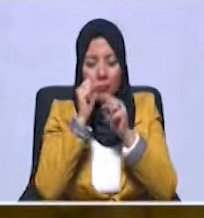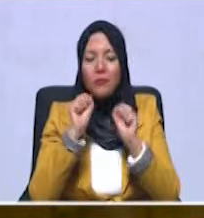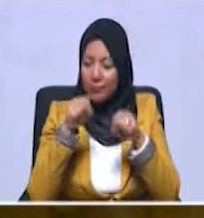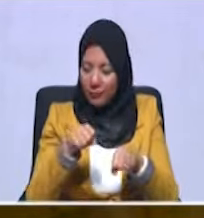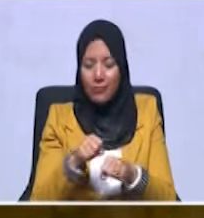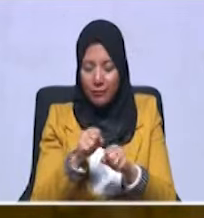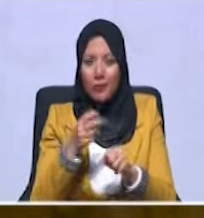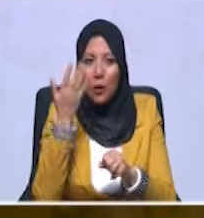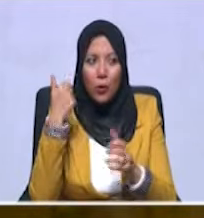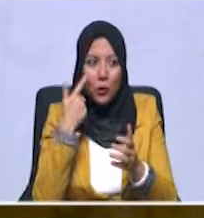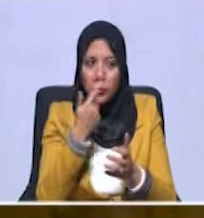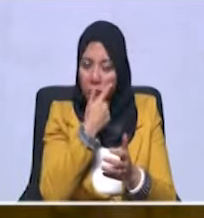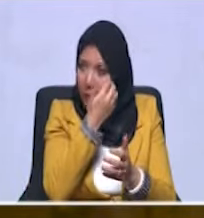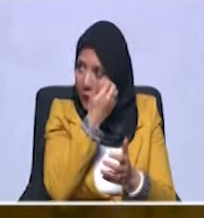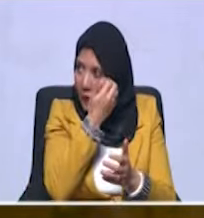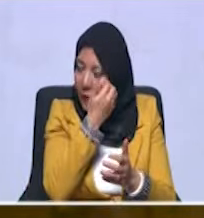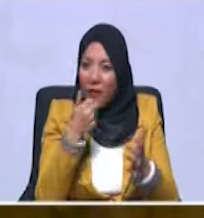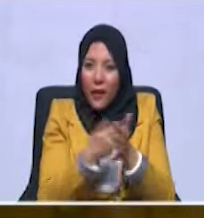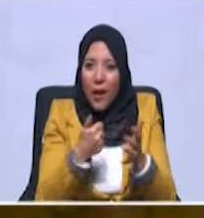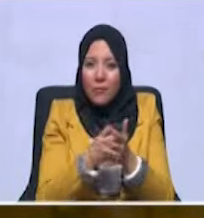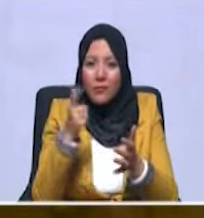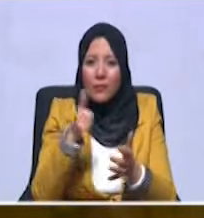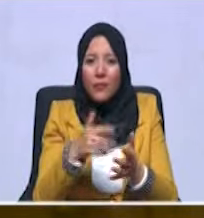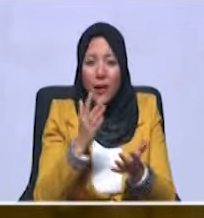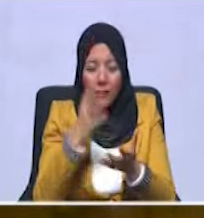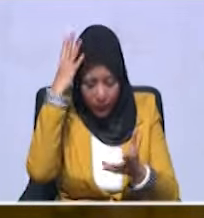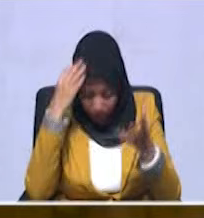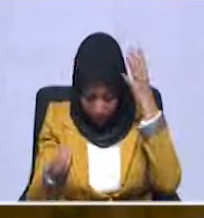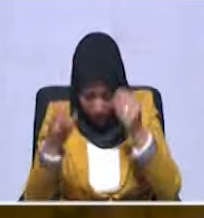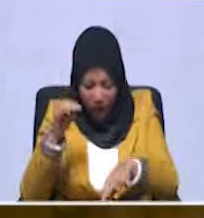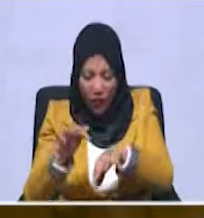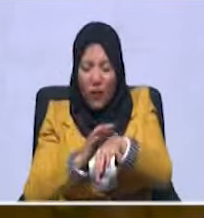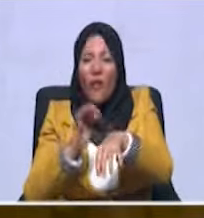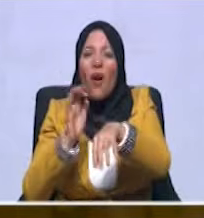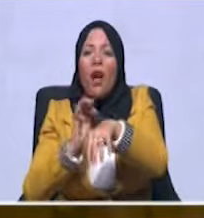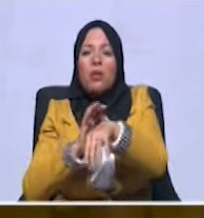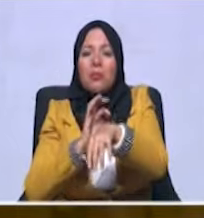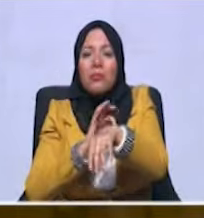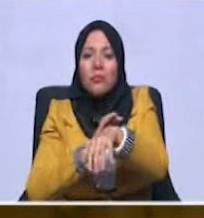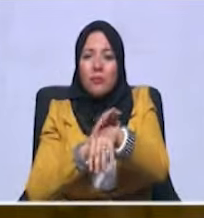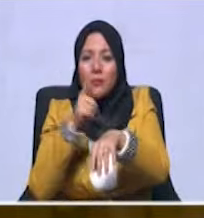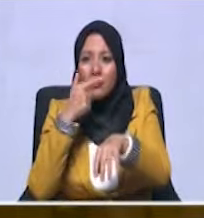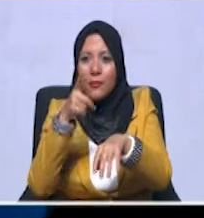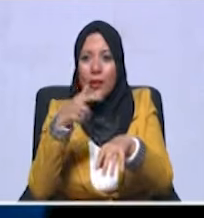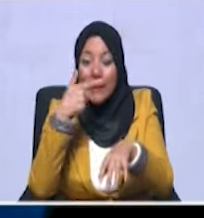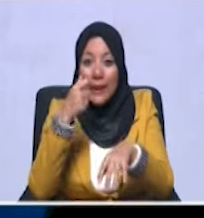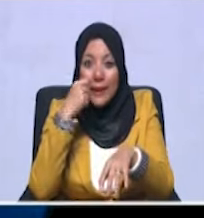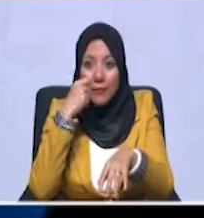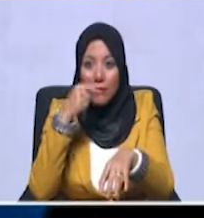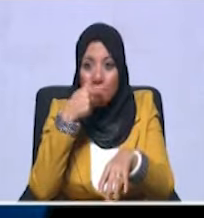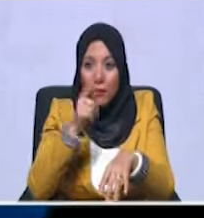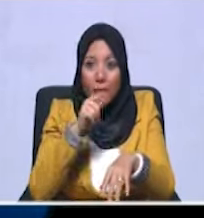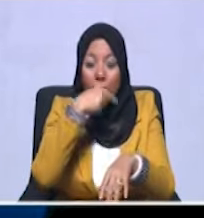استاذ الله عمر، يعين. انا شفته في اخر ايامه كان اظن جاله مرض سرطان في العظم اظن، مظبوط ومعلوماتي انك انت خبيتي عنه ان هو